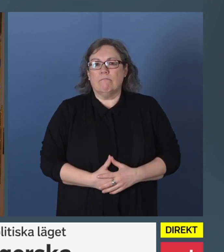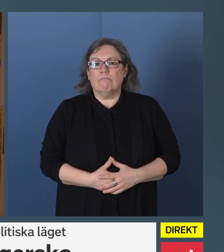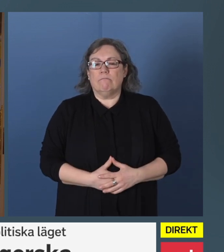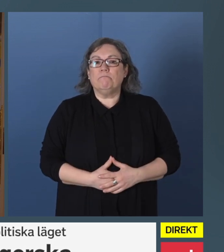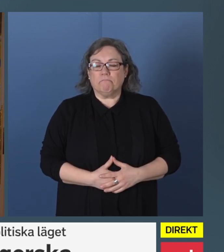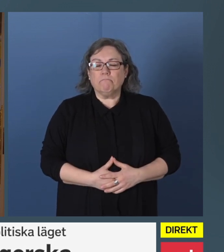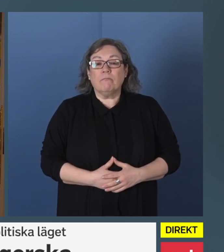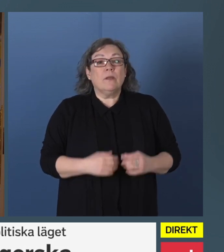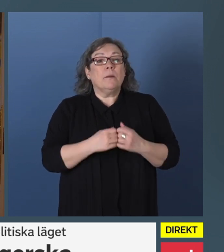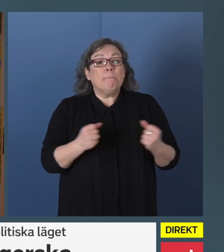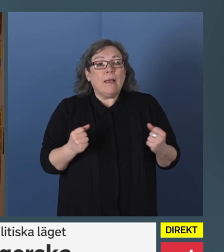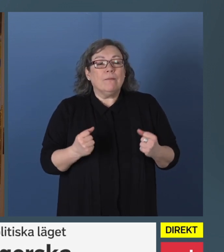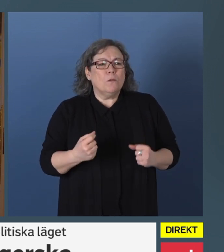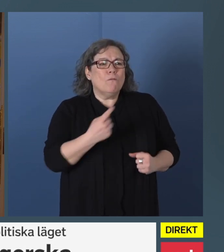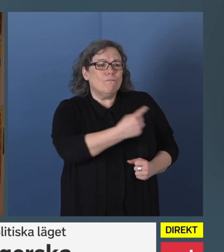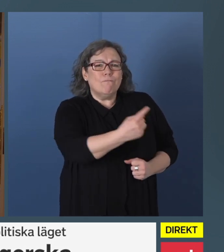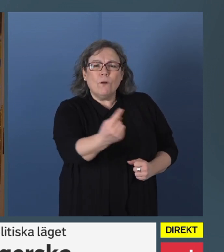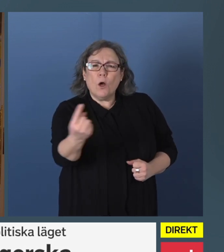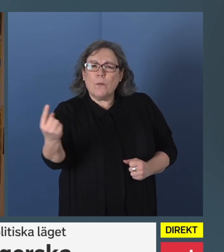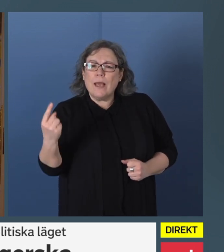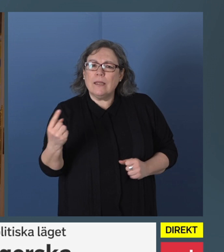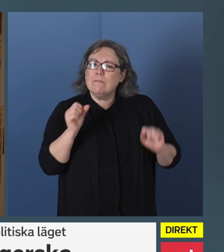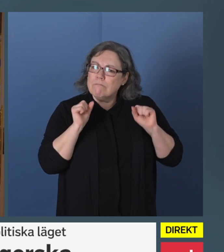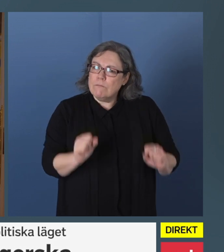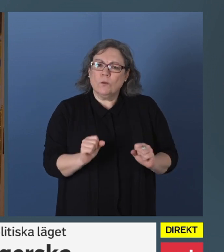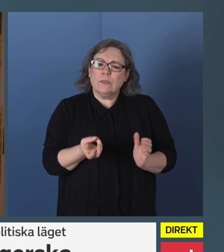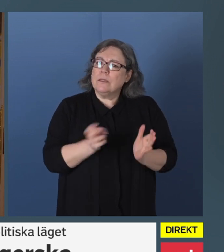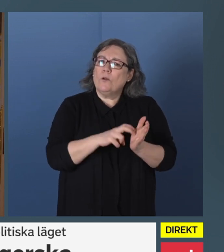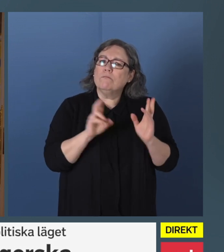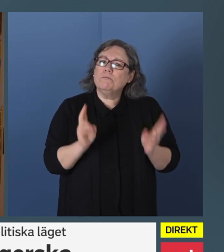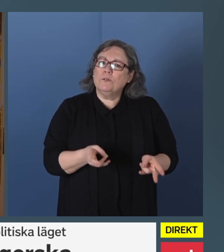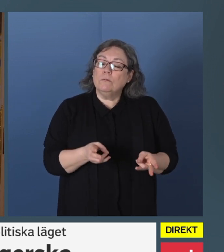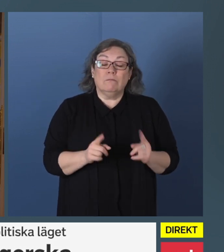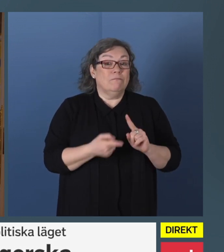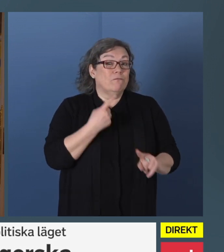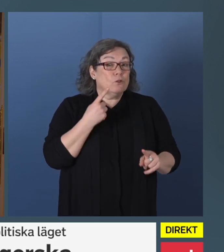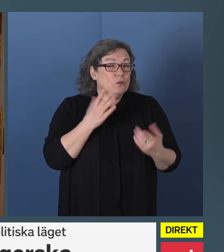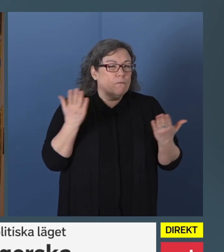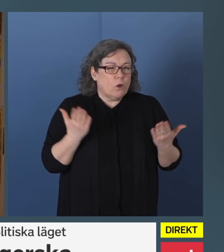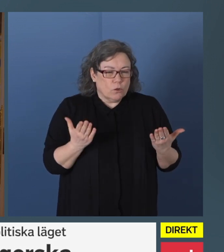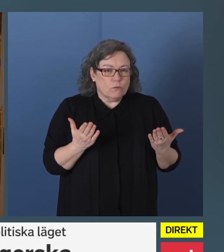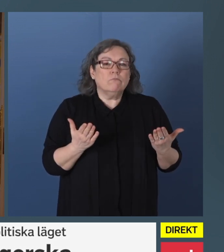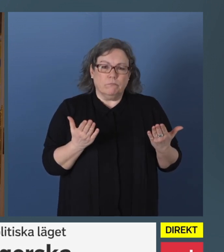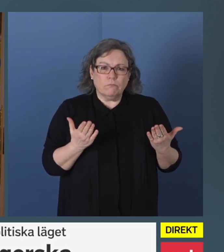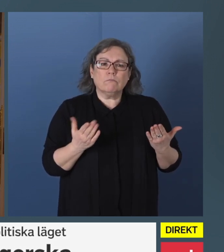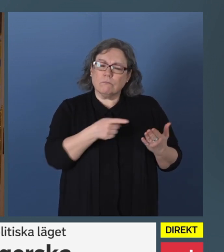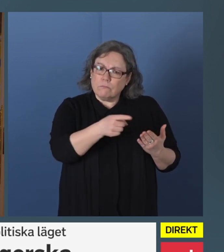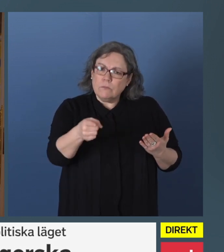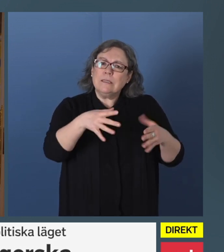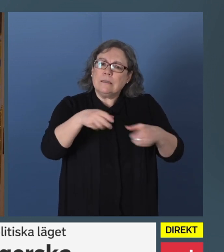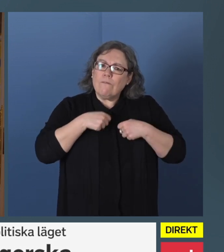Men var och en av oss måste också göra sitt. Först och främst, håll dig